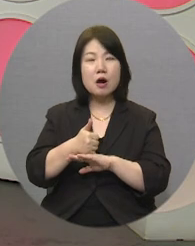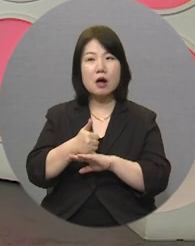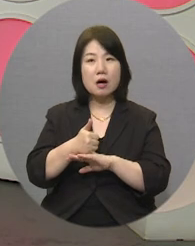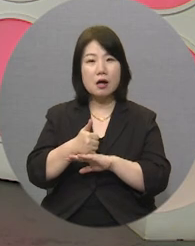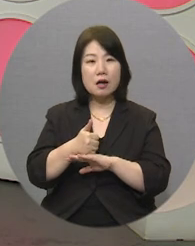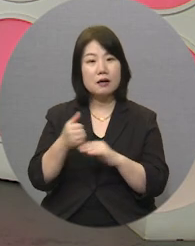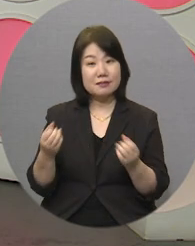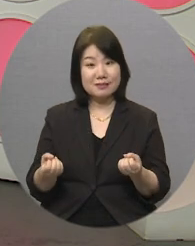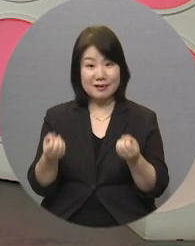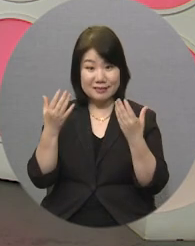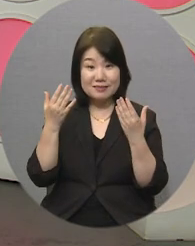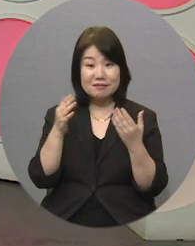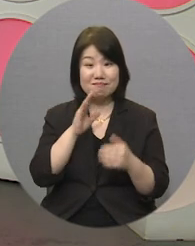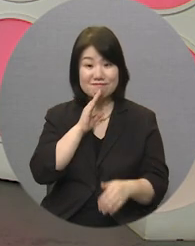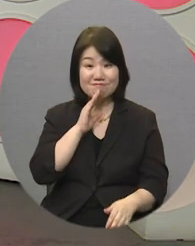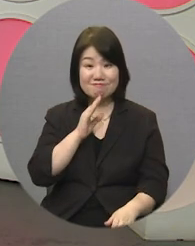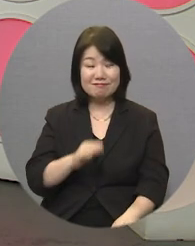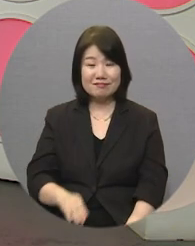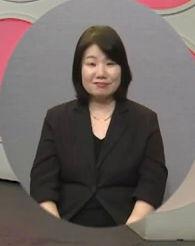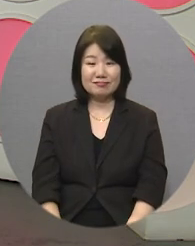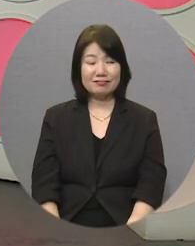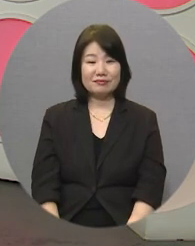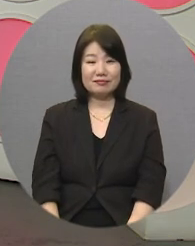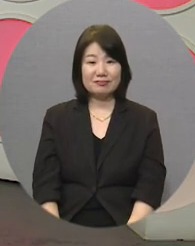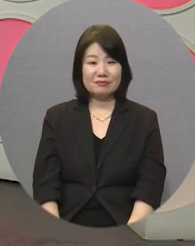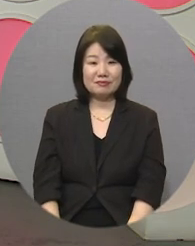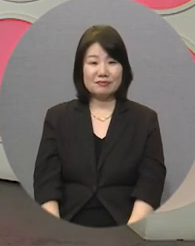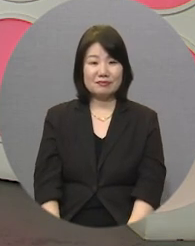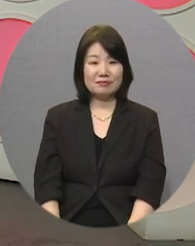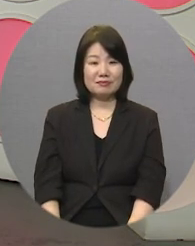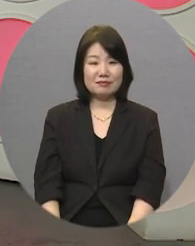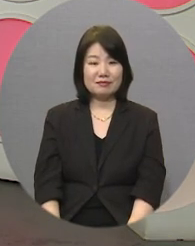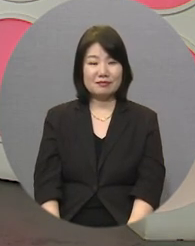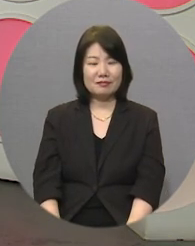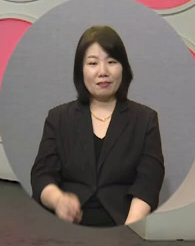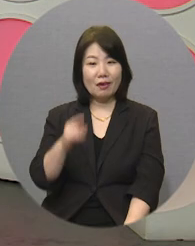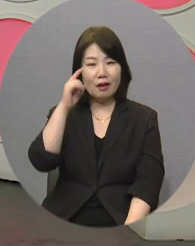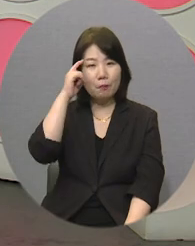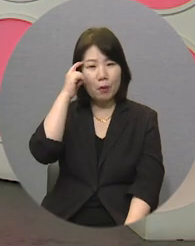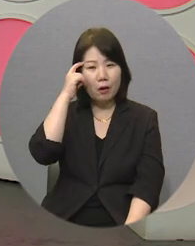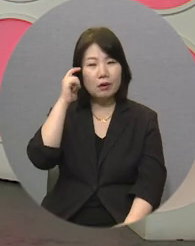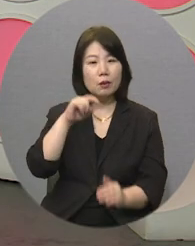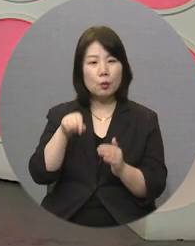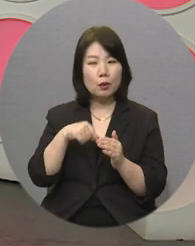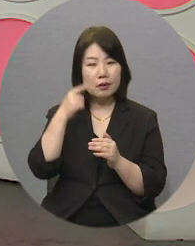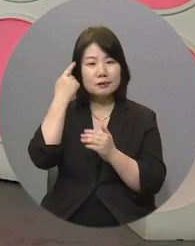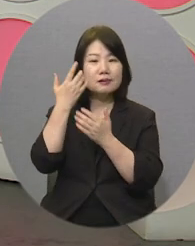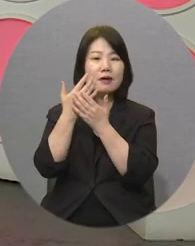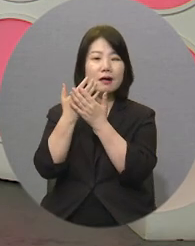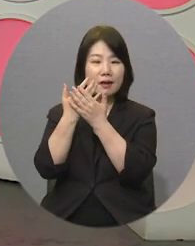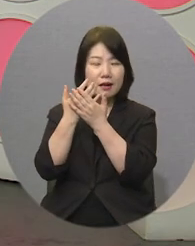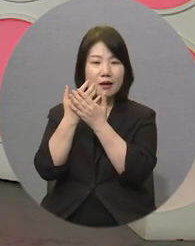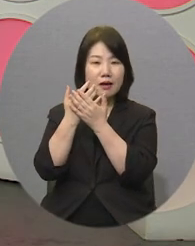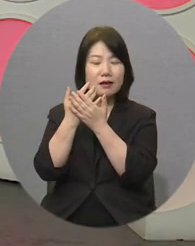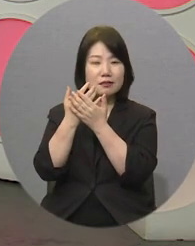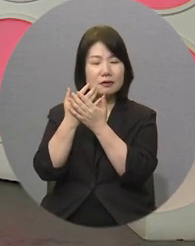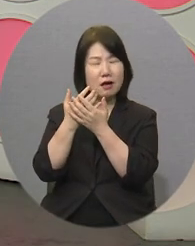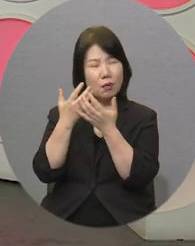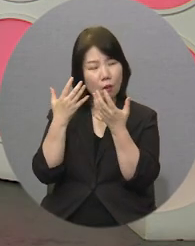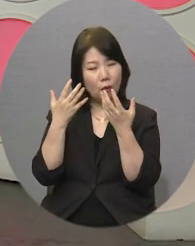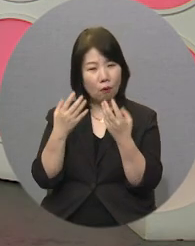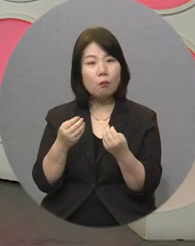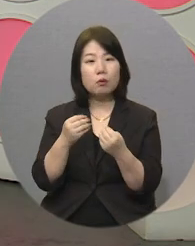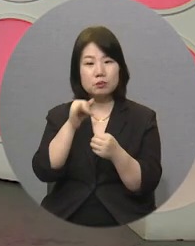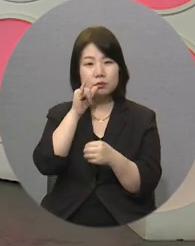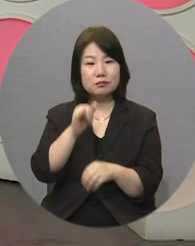잔치가 아닐까요? 숙제 그러게, 잔치. 그날. 그러니까 그날은 많은 어떤 머릿속에 상상할 수 있는 이런 생각할 수 있는 게